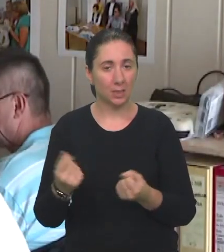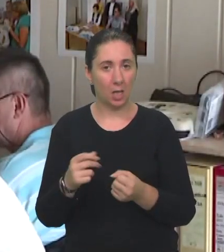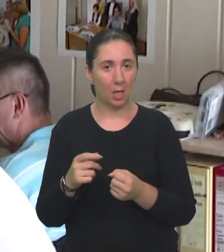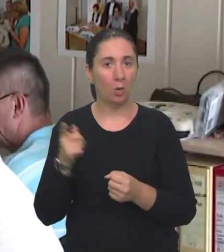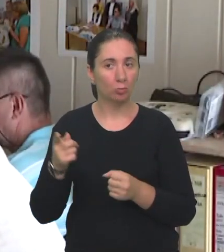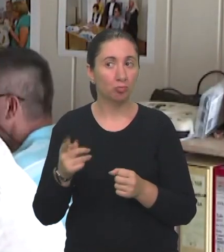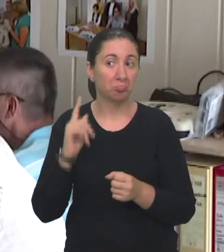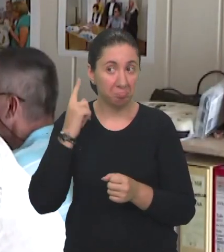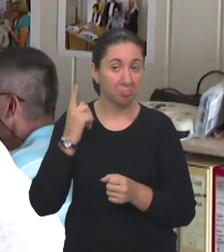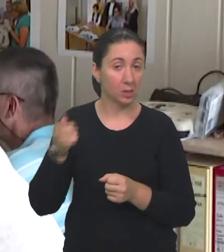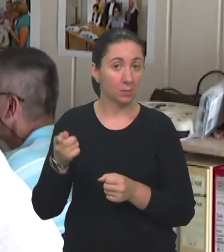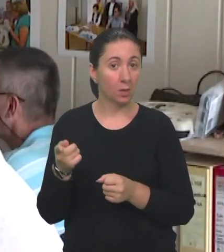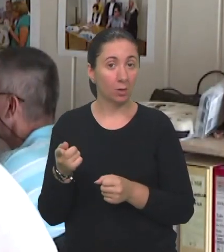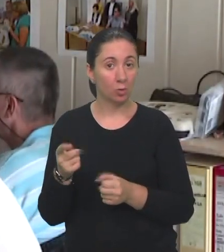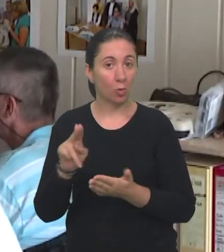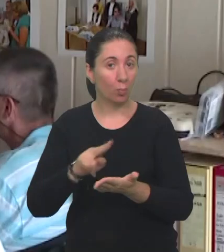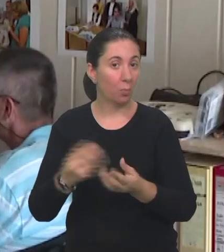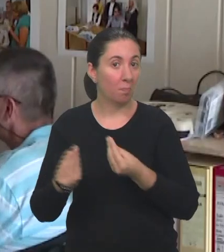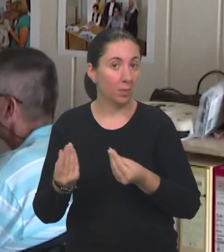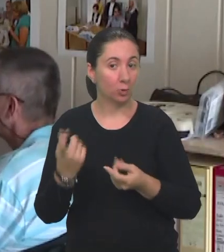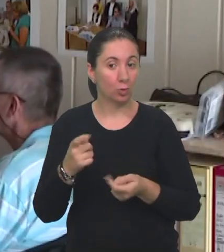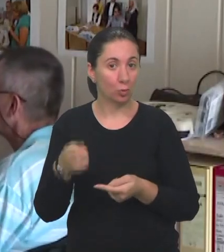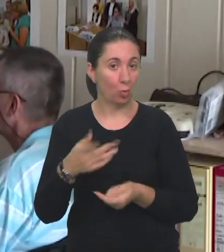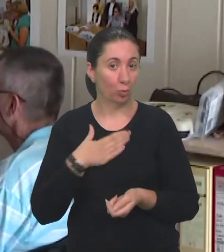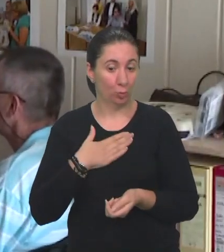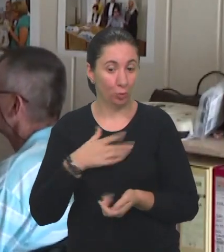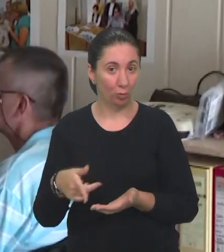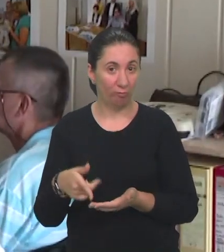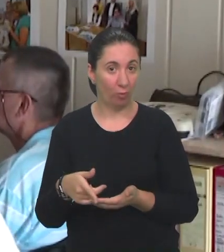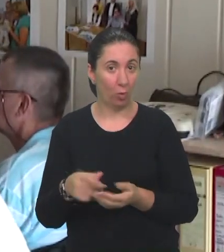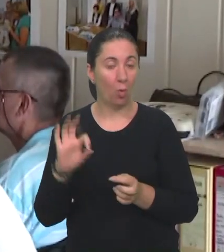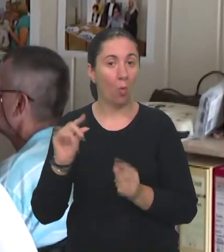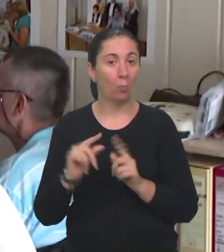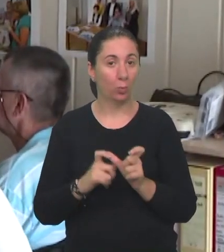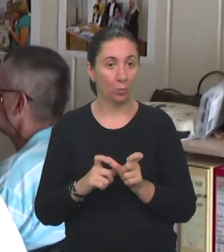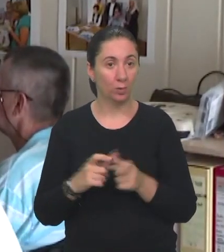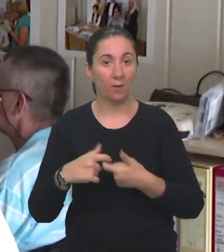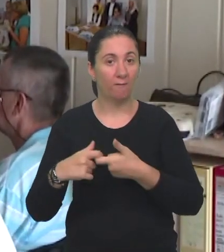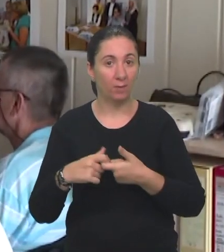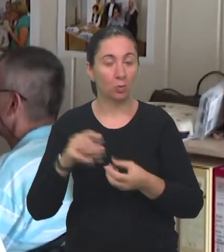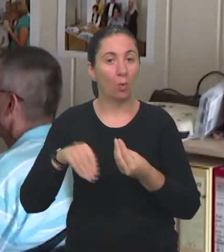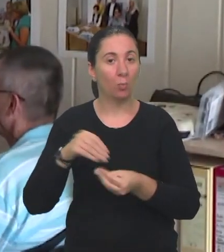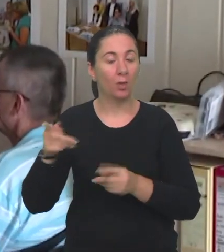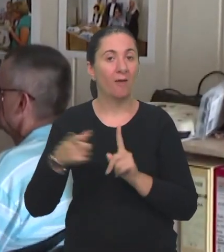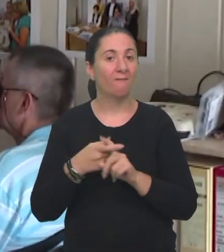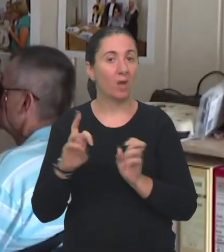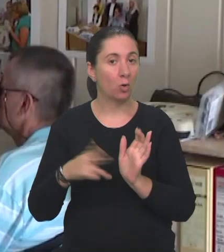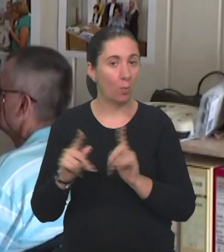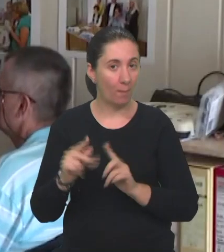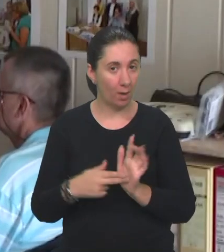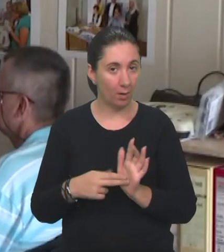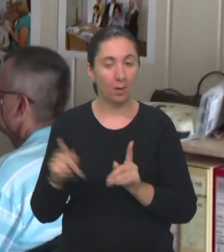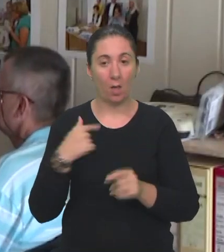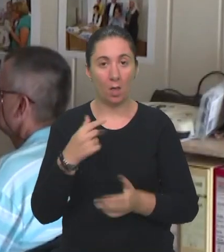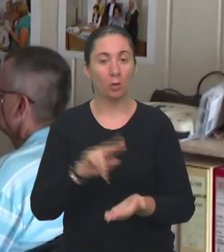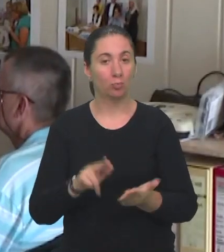on najvjerojatnije pročitati nešto iz tog svog opusa, dakle vezano za obitelj Frankopan. I ja